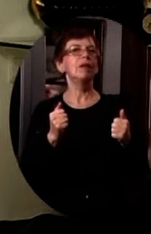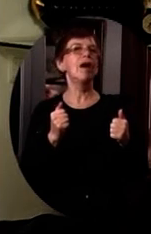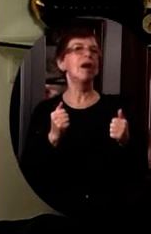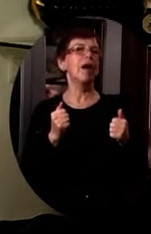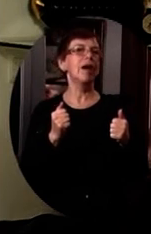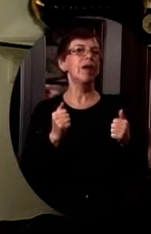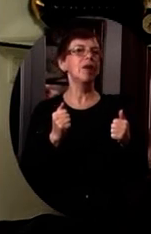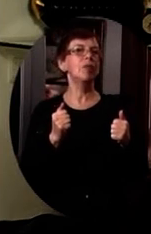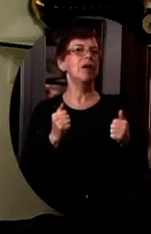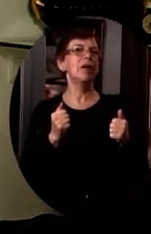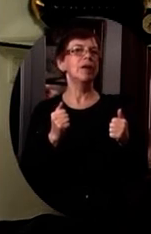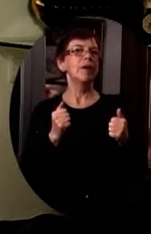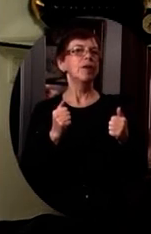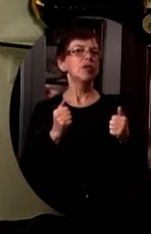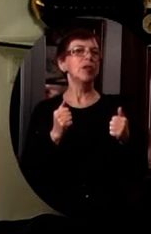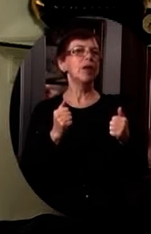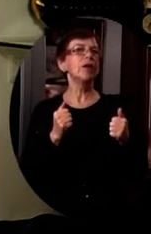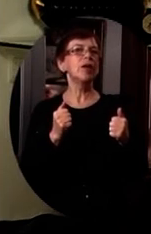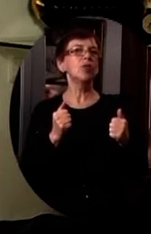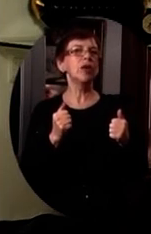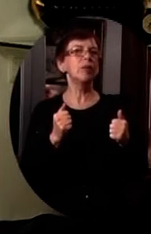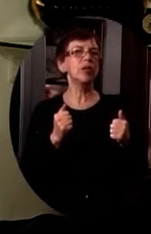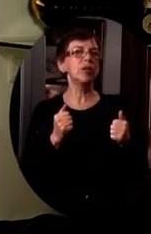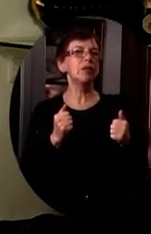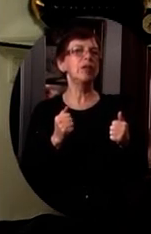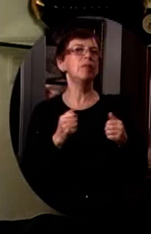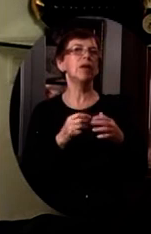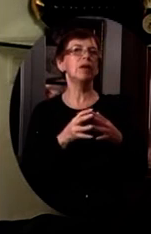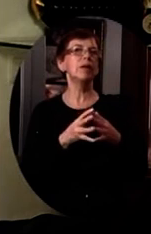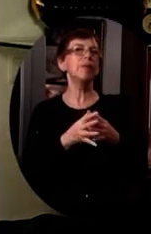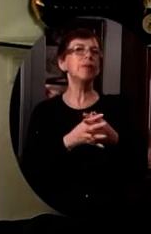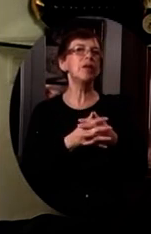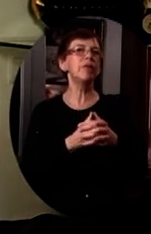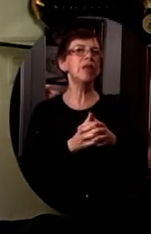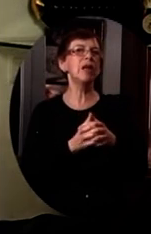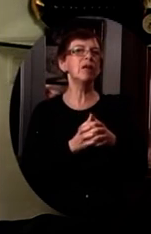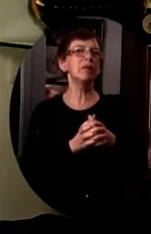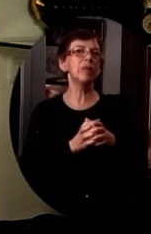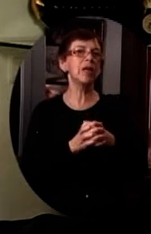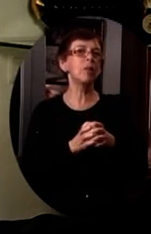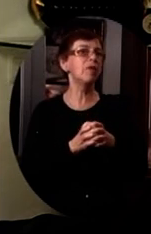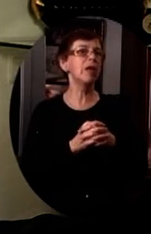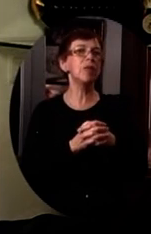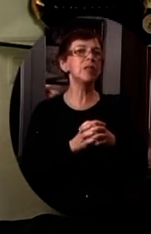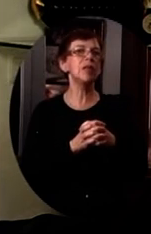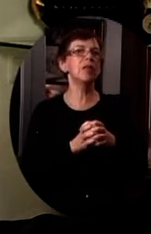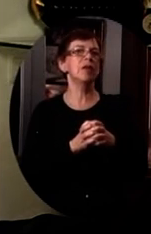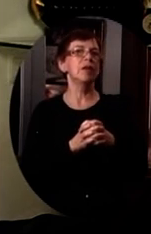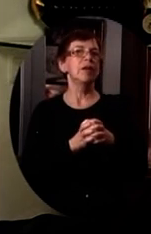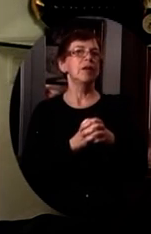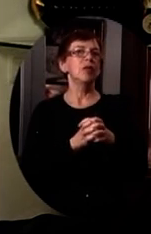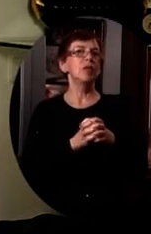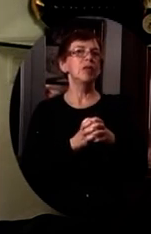כן, הייתה החיים, היו חיים השקטים לפני מלחמה, והיה